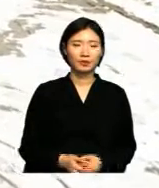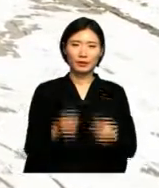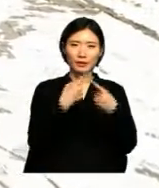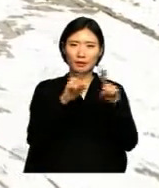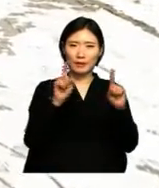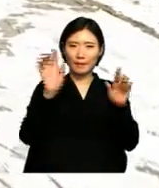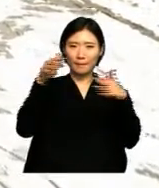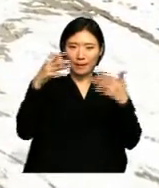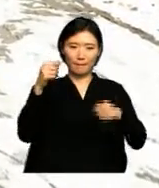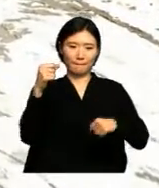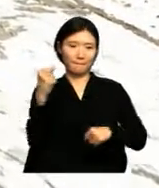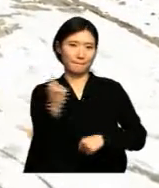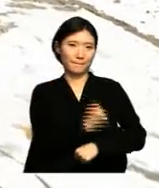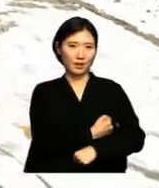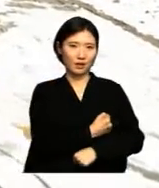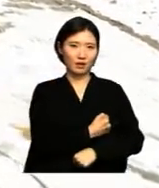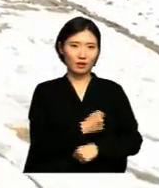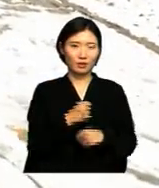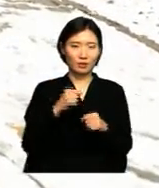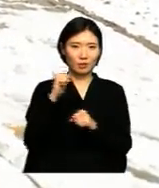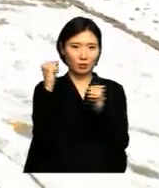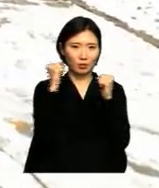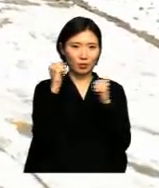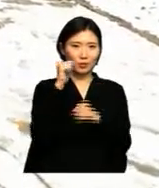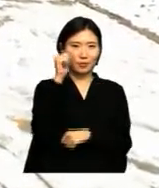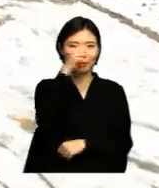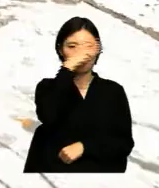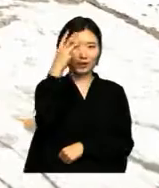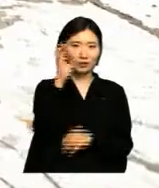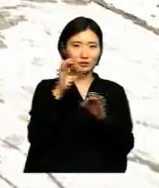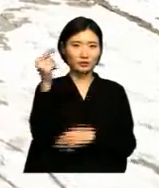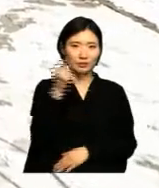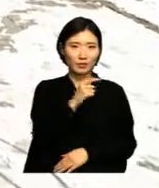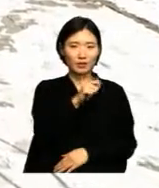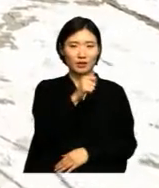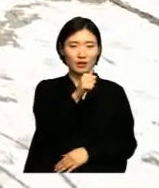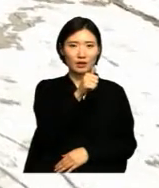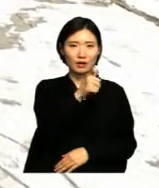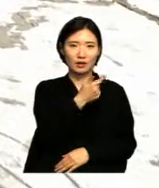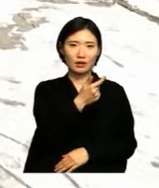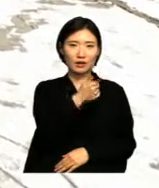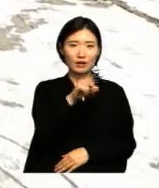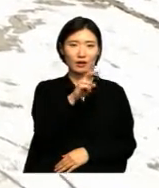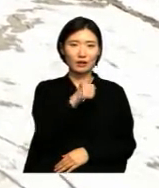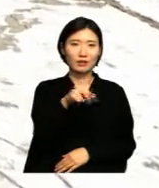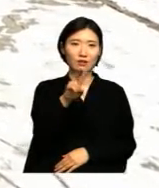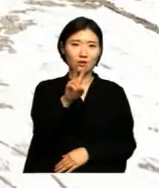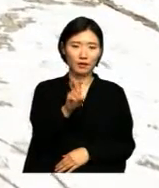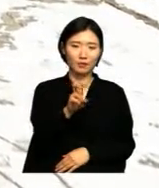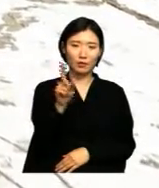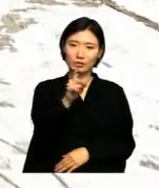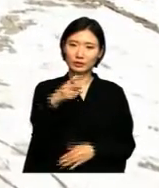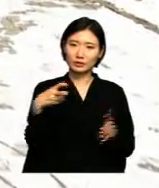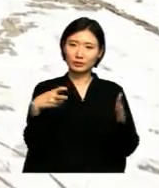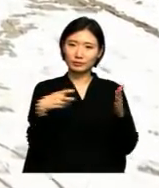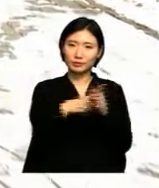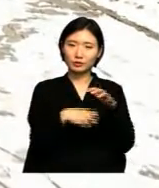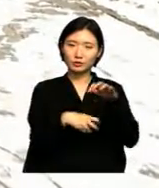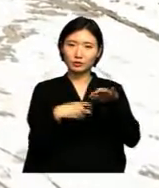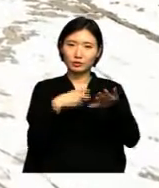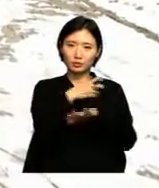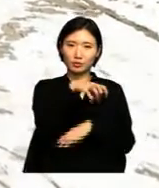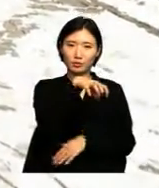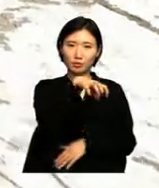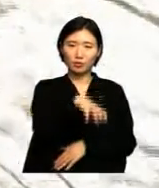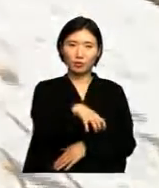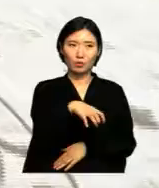칼바람 옆에 차고 동장군이 다시 찾아왔습니다. 저희는 지금 하남 미사강변 도시에 있는 한 버스 정류장 앞에 나와 있는데요.